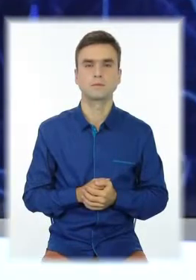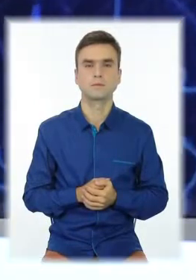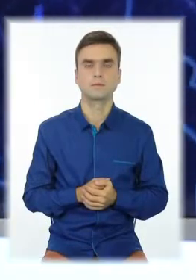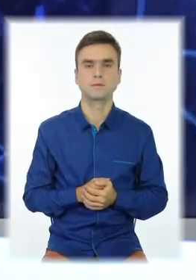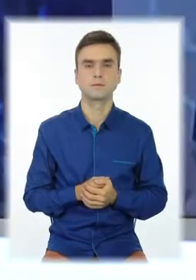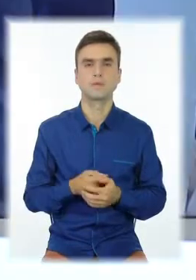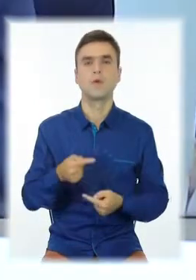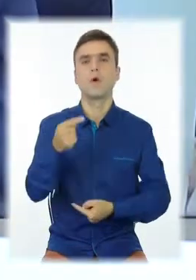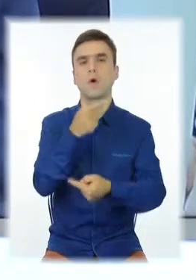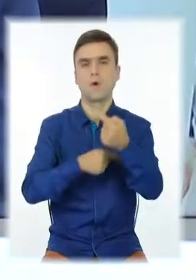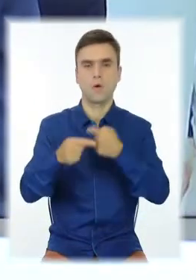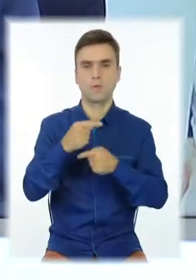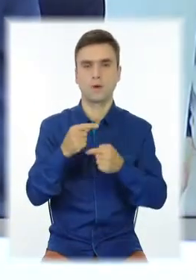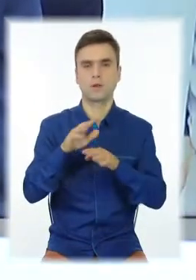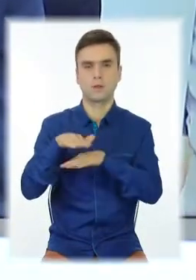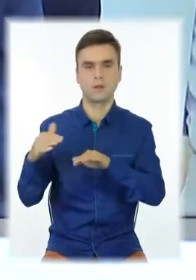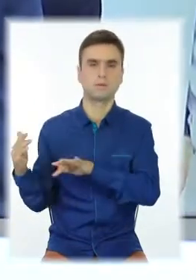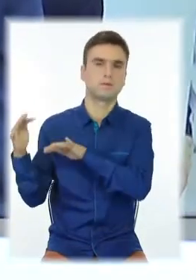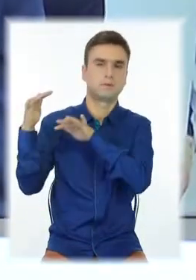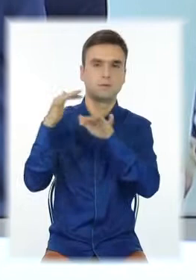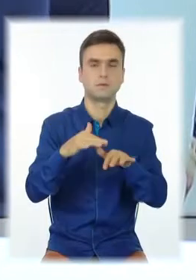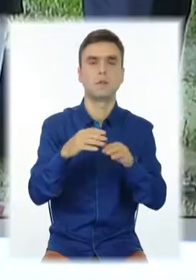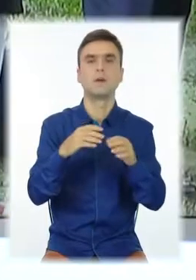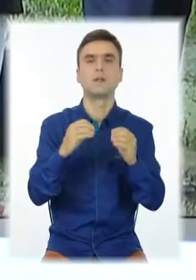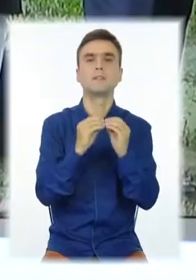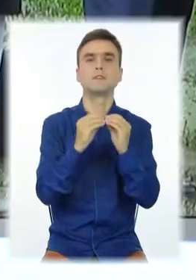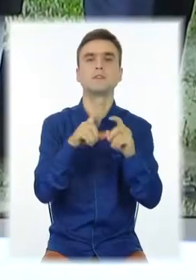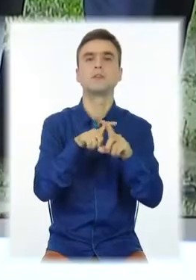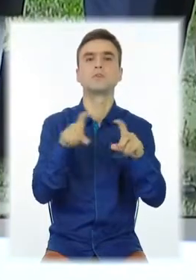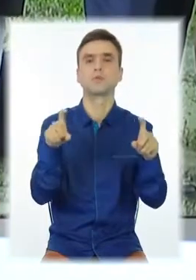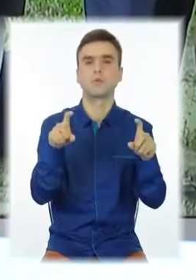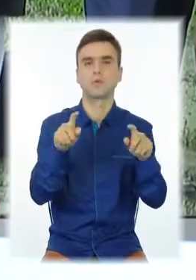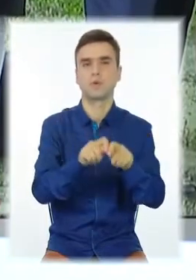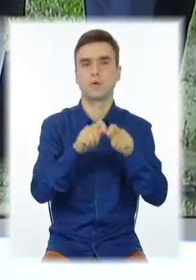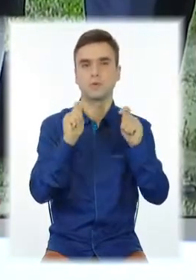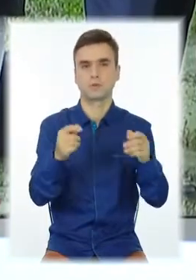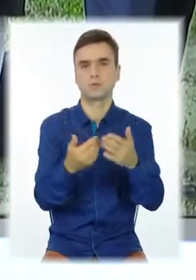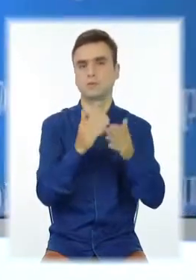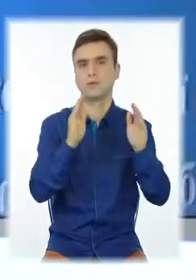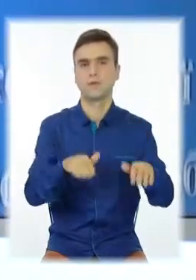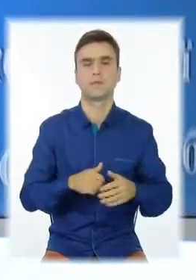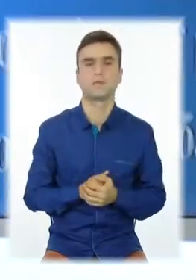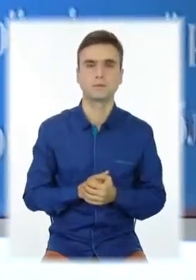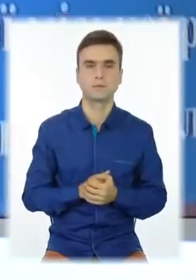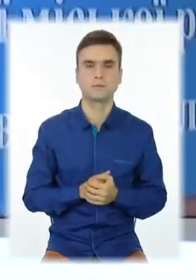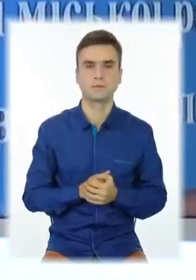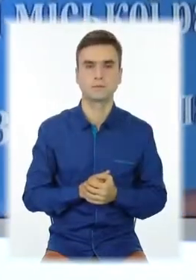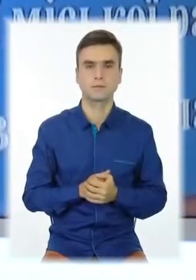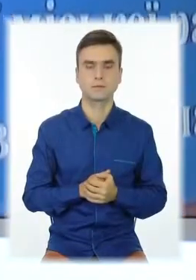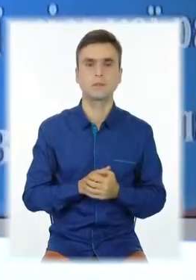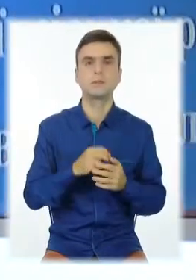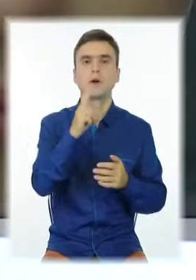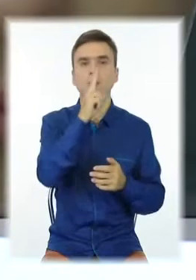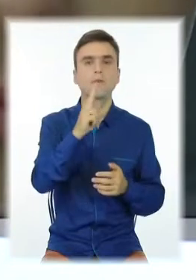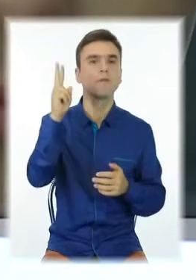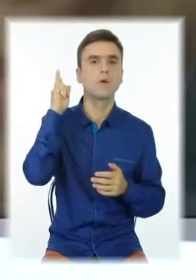Повернулися за рідні парти. Нарешті учні 10-ї школи відсвяткували День знань у рідній будівлі. Нагадаю, 2 роки тому дітей